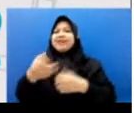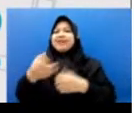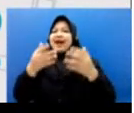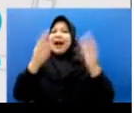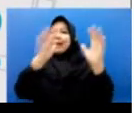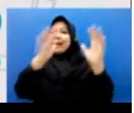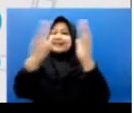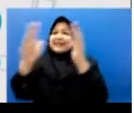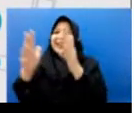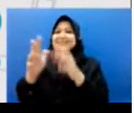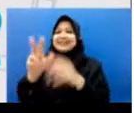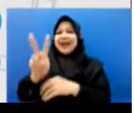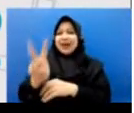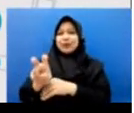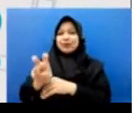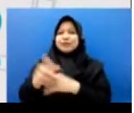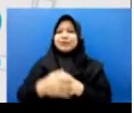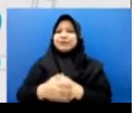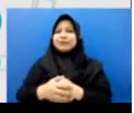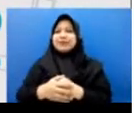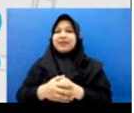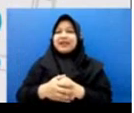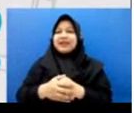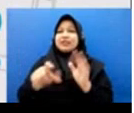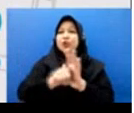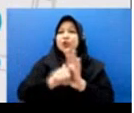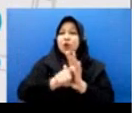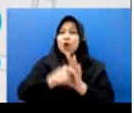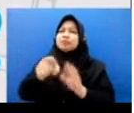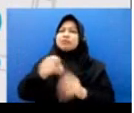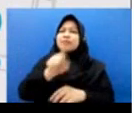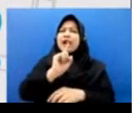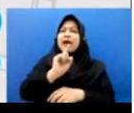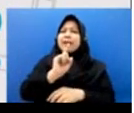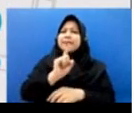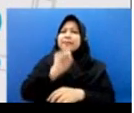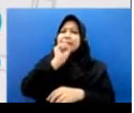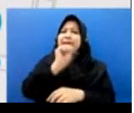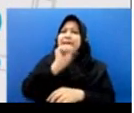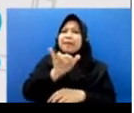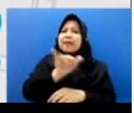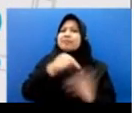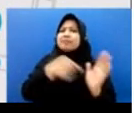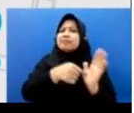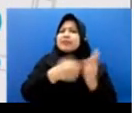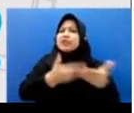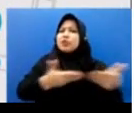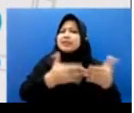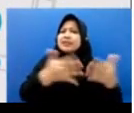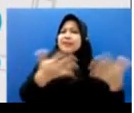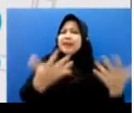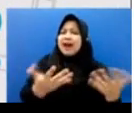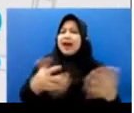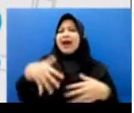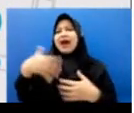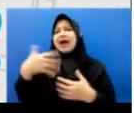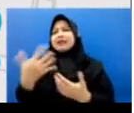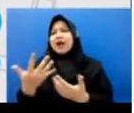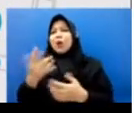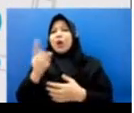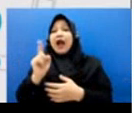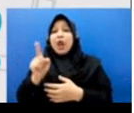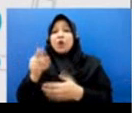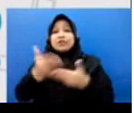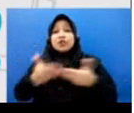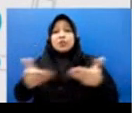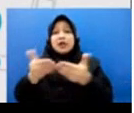apa pendapat kamu tentang bagaimana jika tidak begini, itu men-challenge mereka untuk berpikir sendiri. Harus ada apresiasi yang kuat. Apresiasi